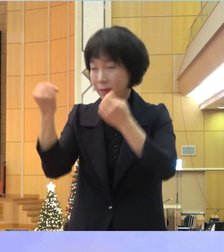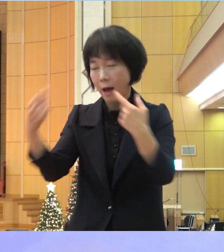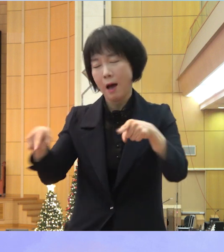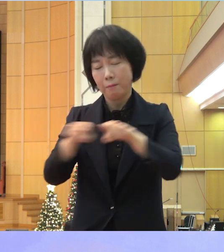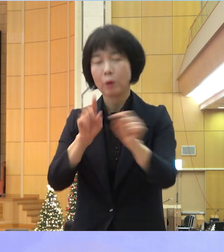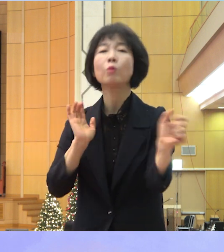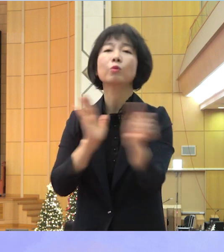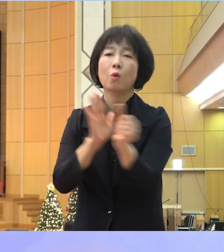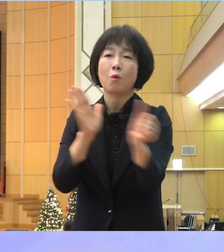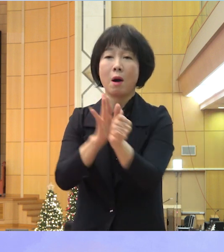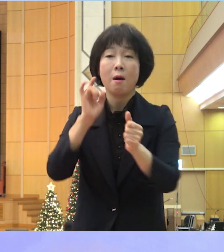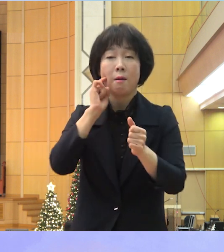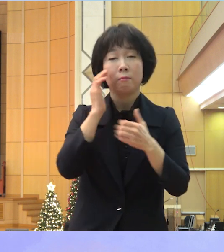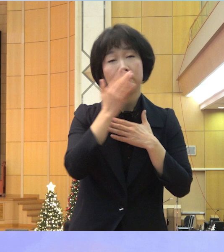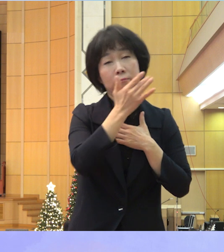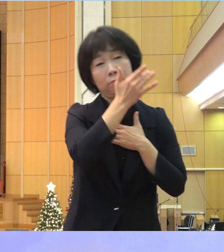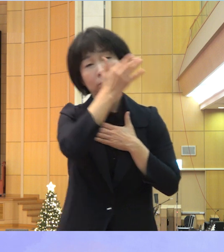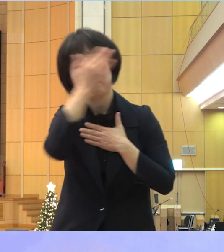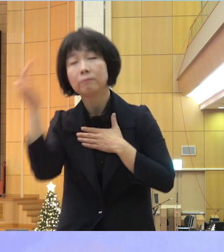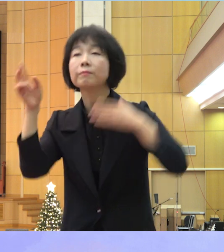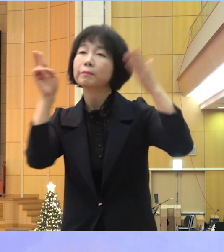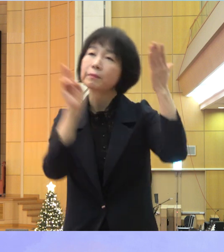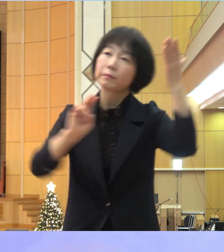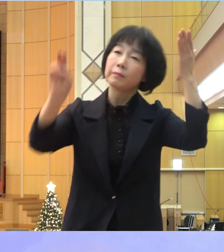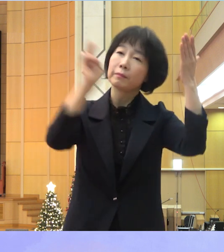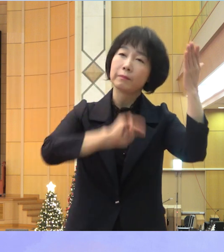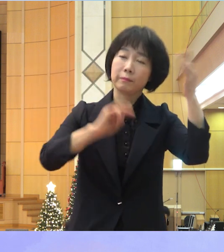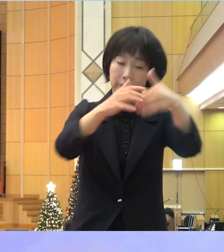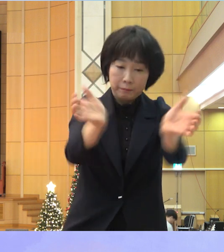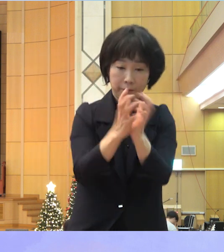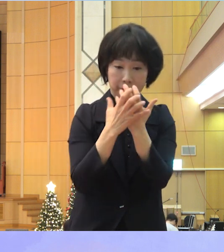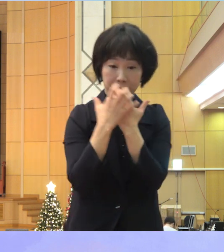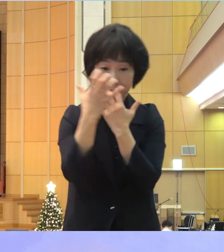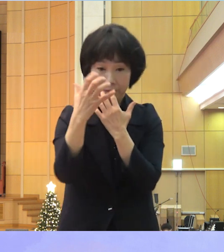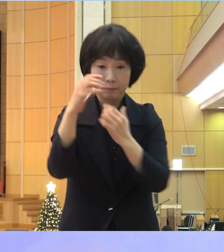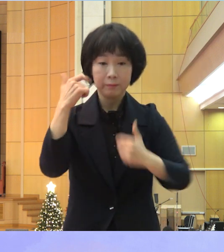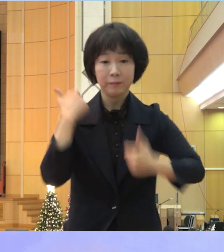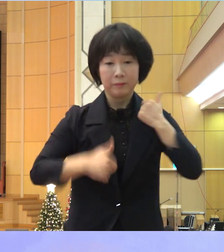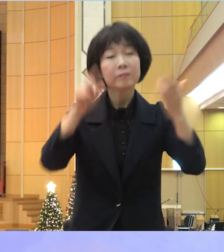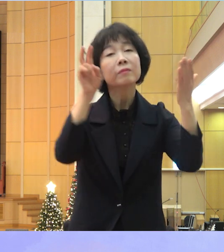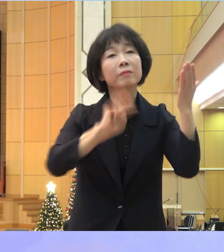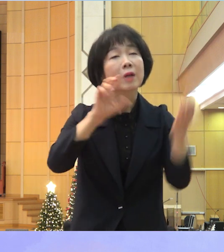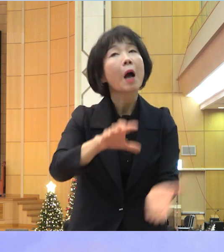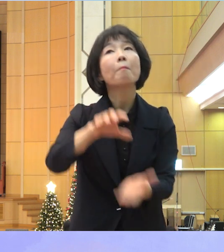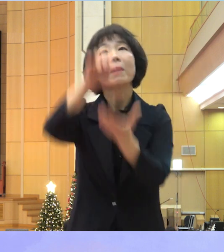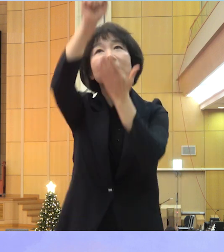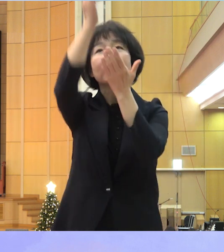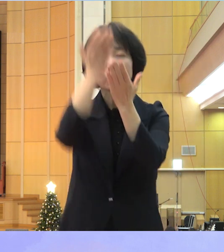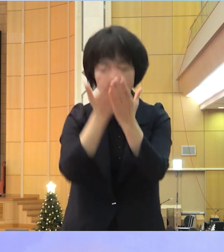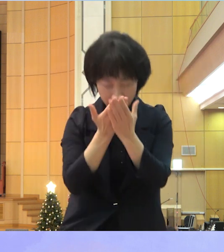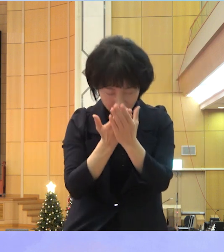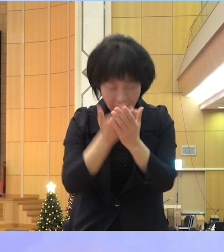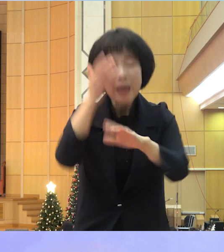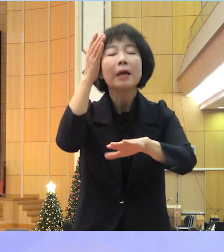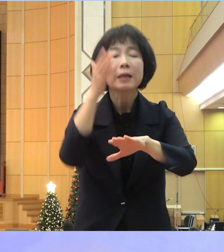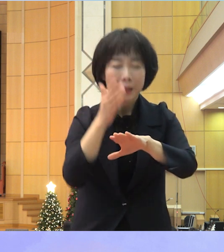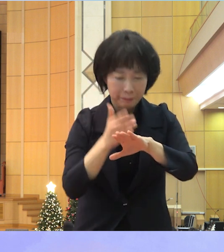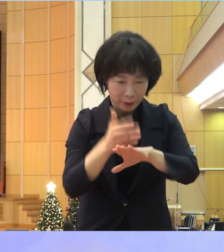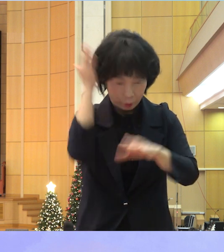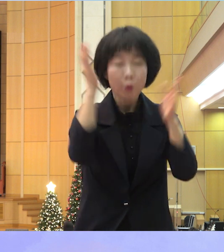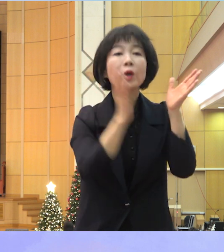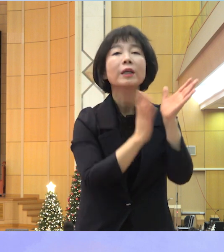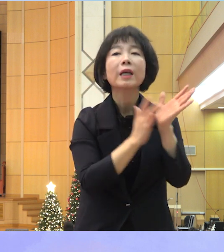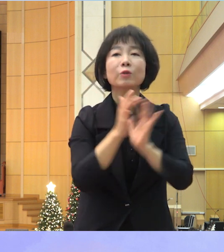함께 해주시고 아름다운 목소리로 찬양하는 귀한 성가대의 찬양을 하나님 기쁘게 받아 주시옵소서.